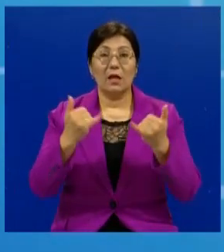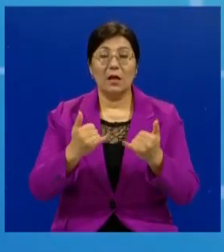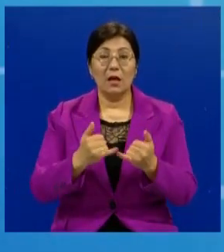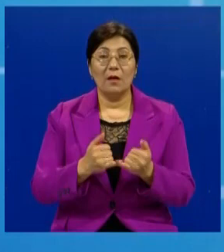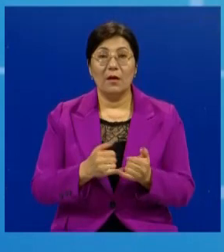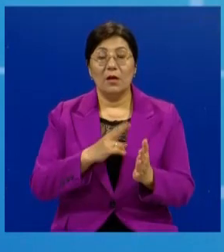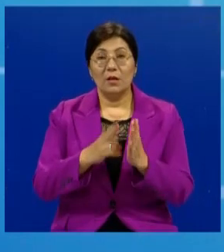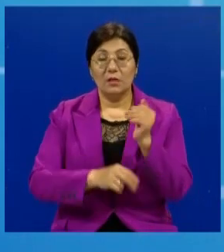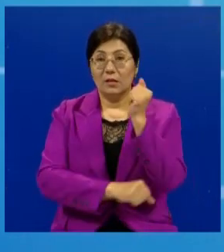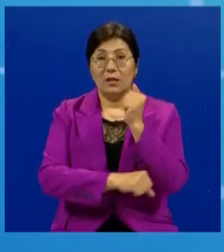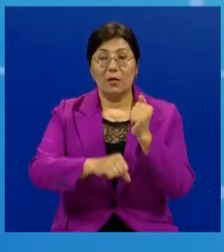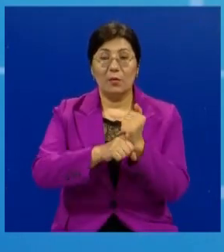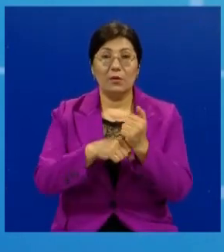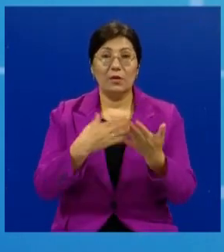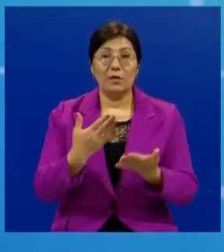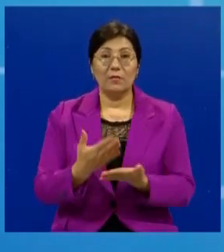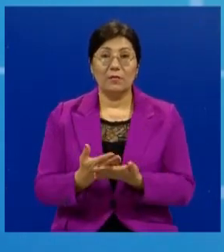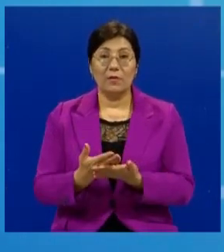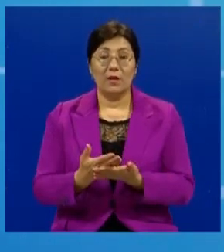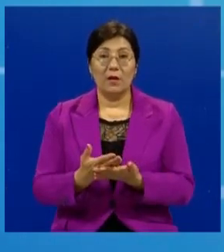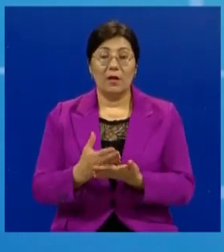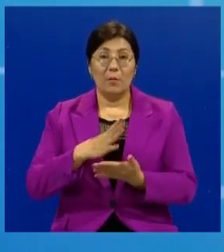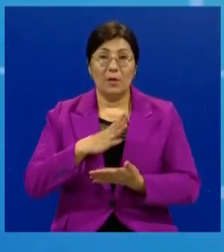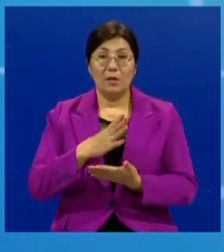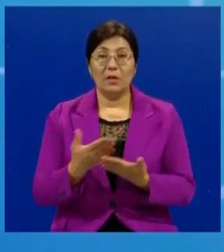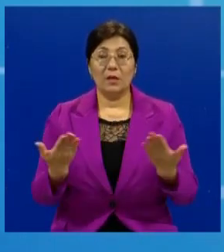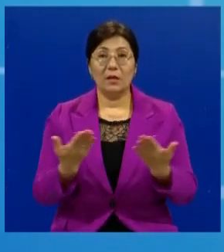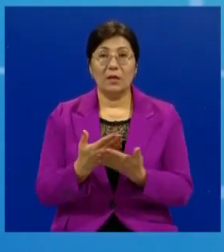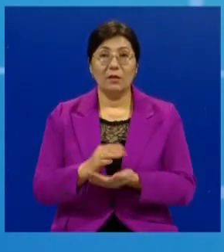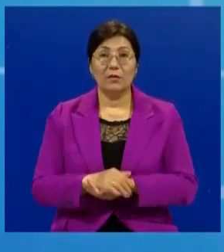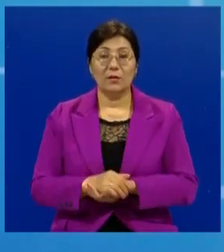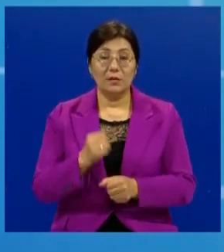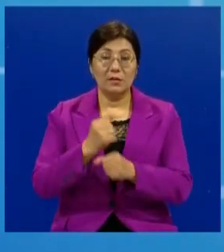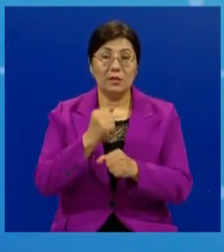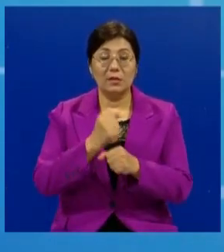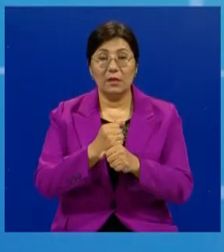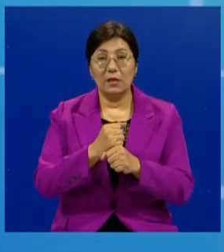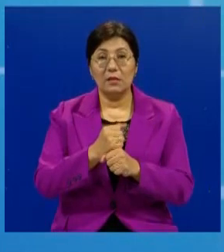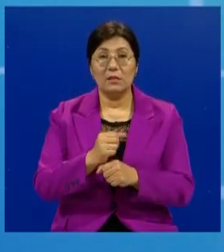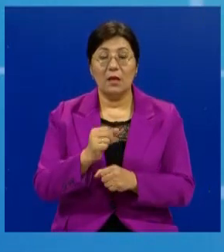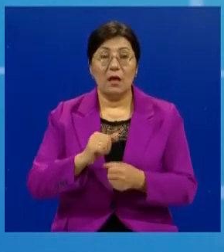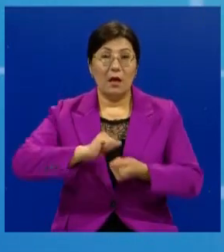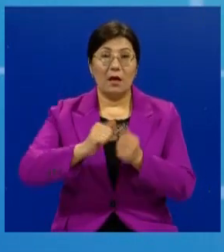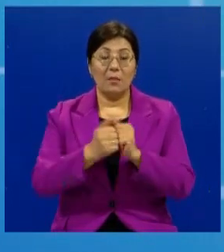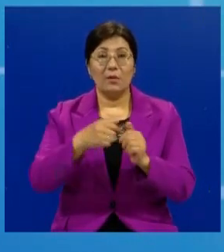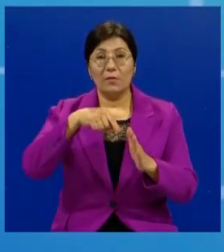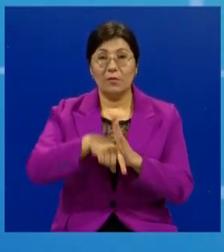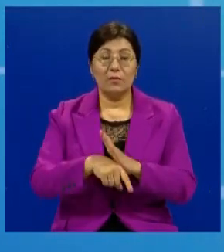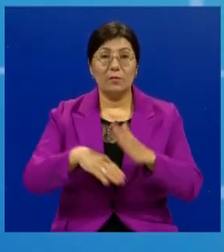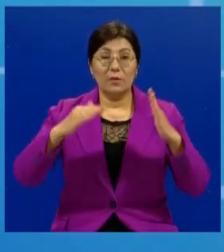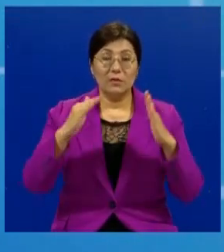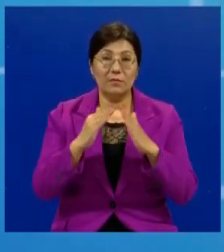это было больше для начальствующего состава, который из камня. И внутри эти